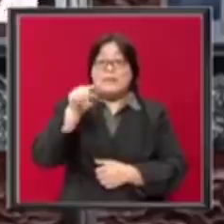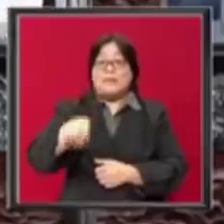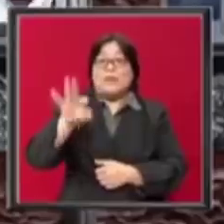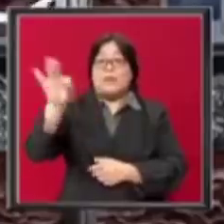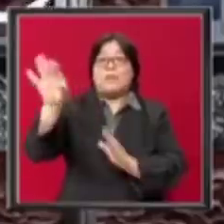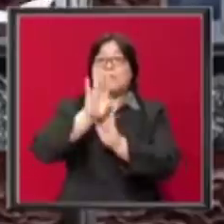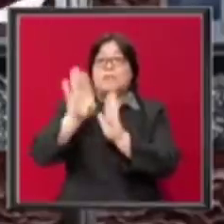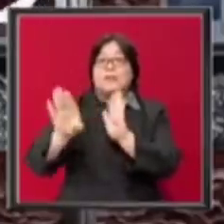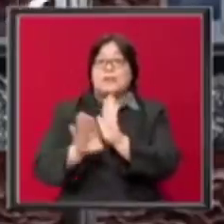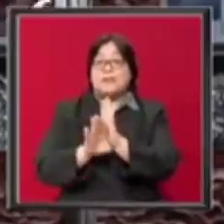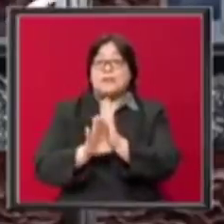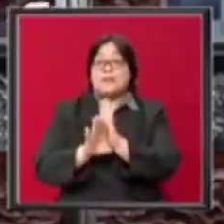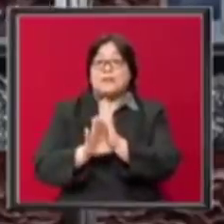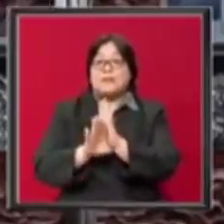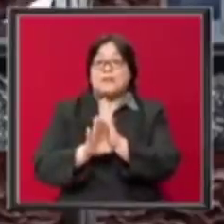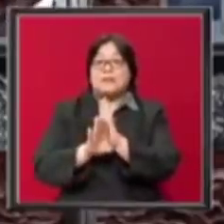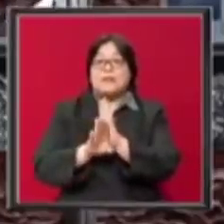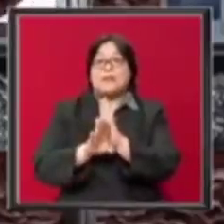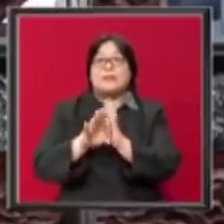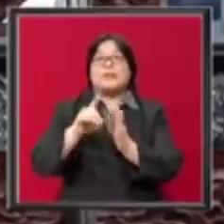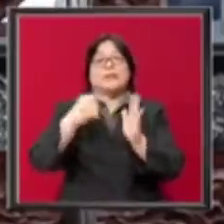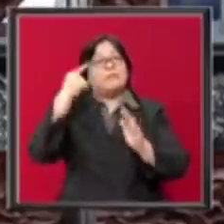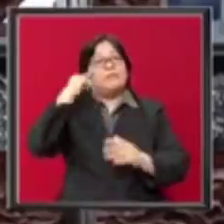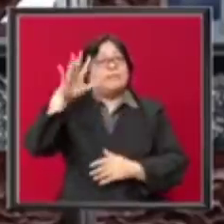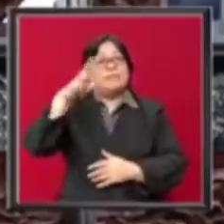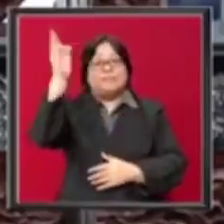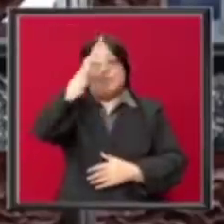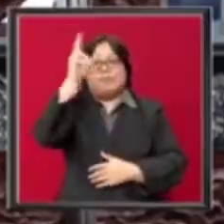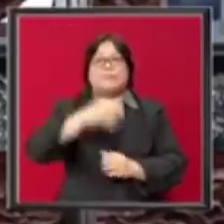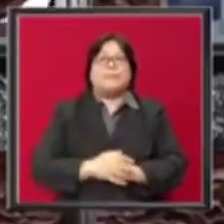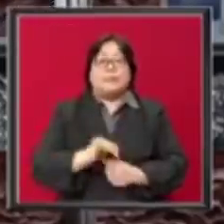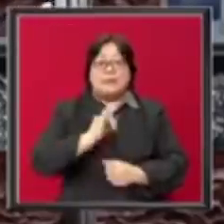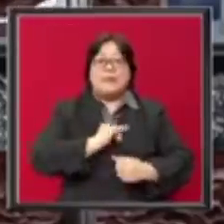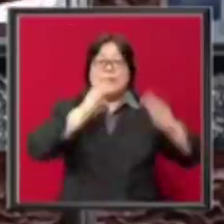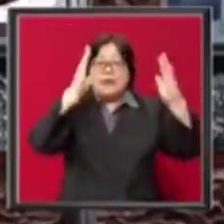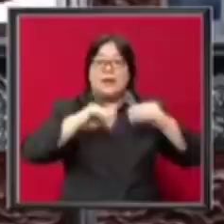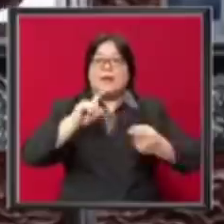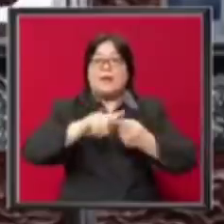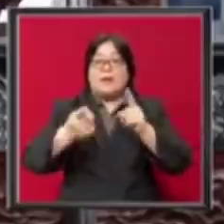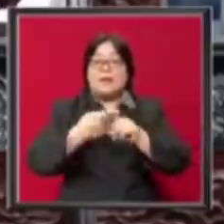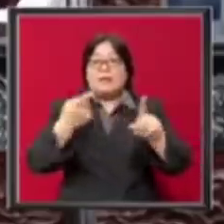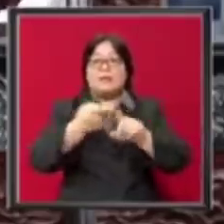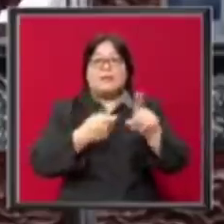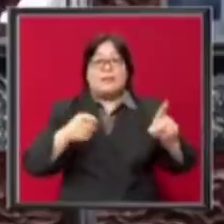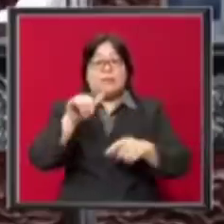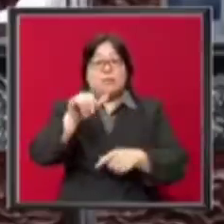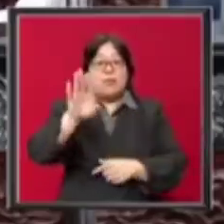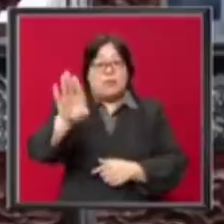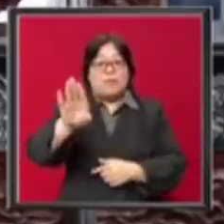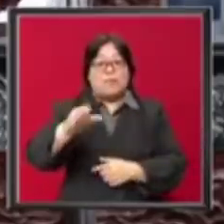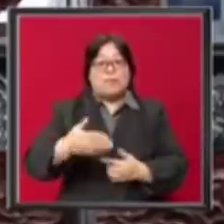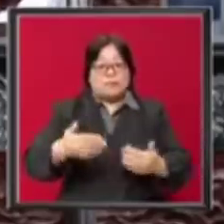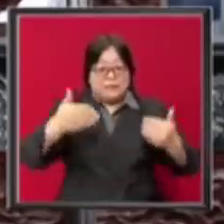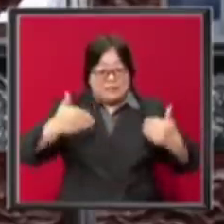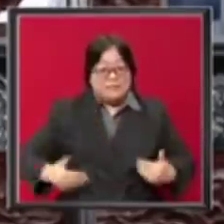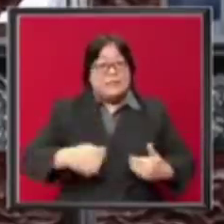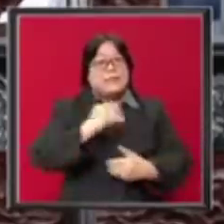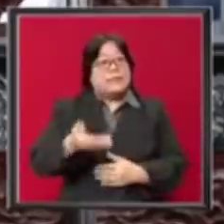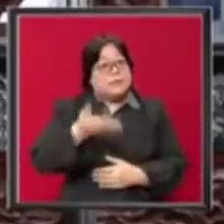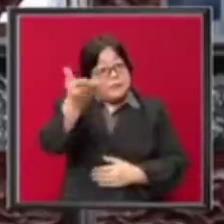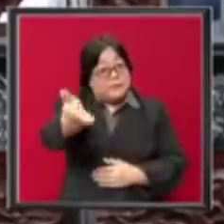236.9 bilion yang ditunjuk oleh kerajaan. Saya harap rakan-rakan daripada Ahli Berhormat sebelah sini dan sebelah